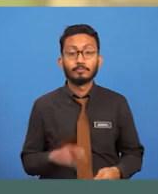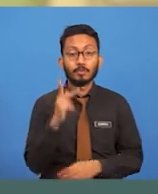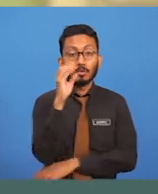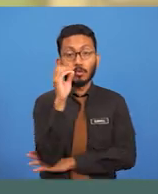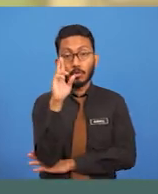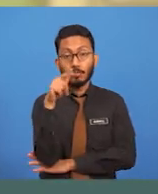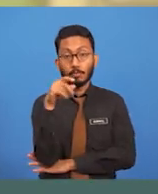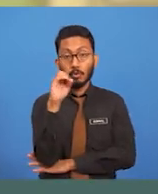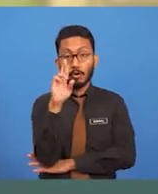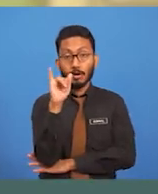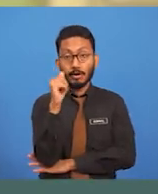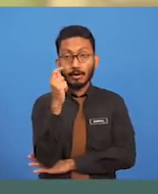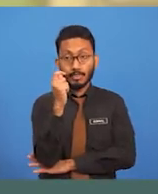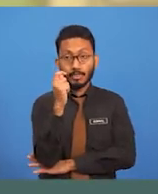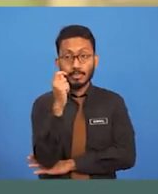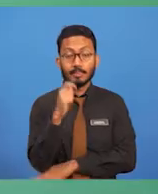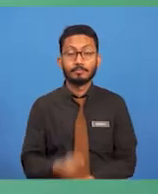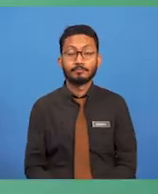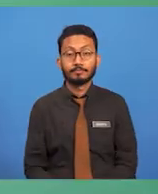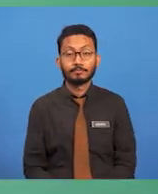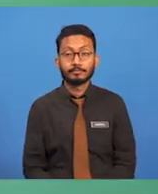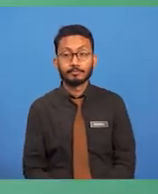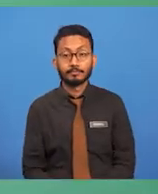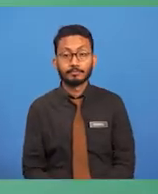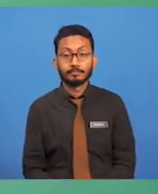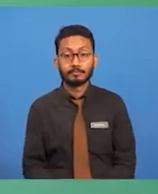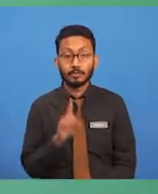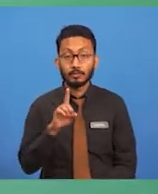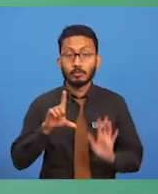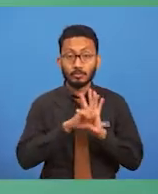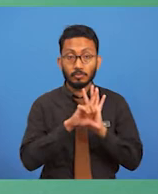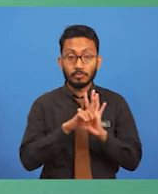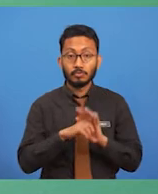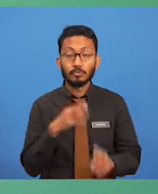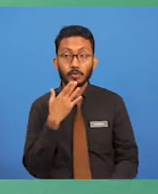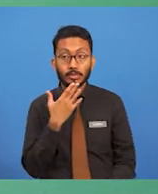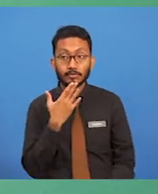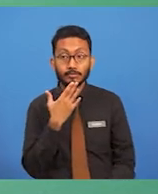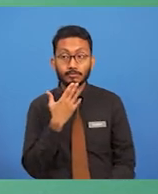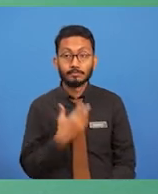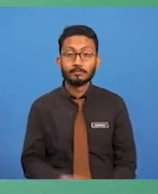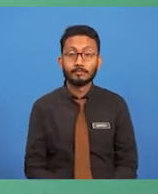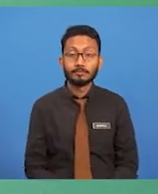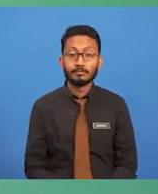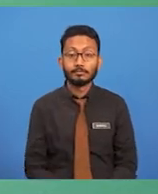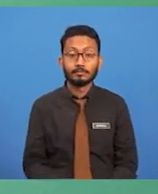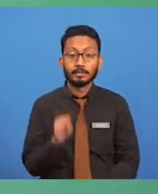elemen-elemen identiti korporat. Logo, warna, set